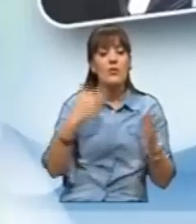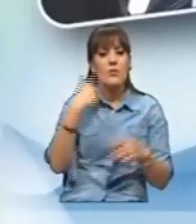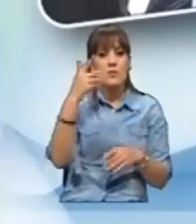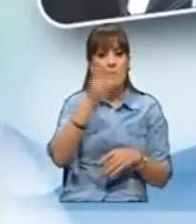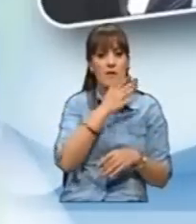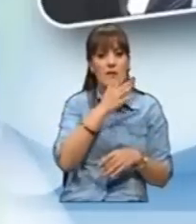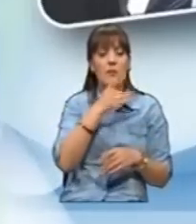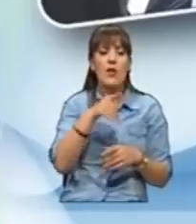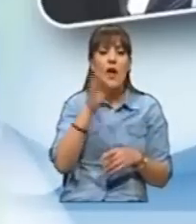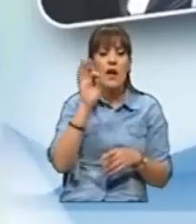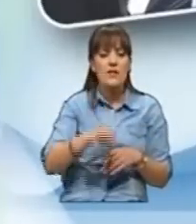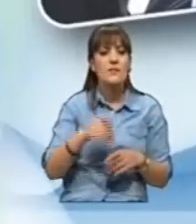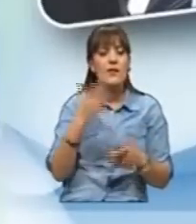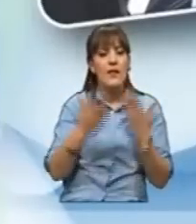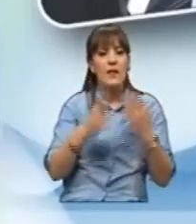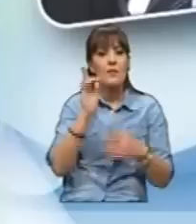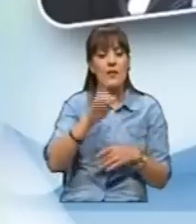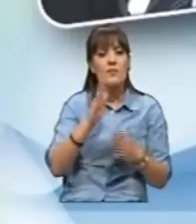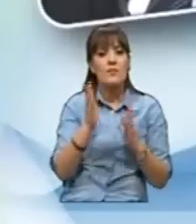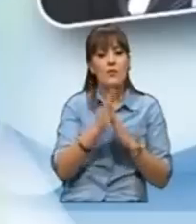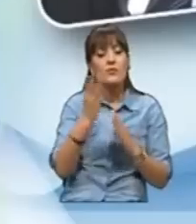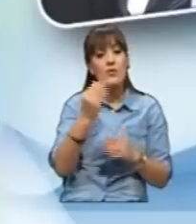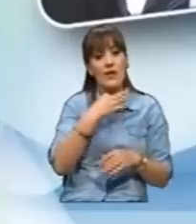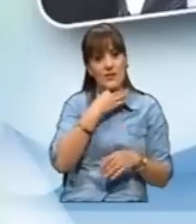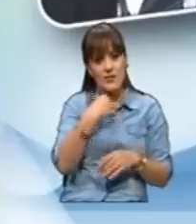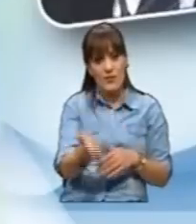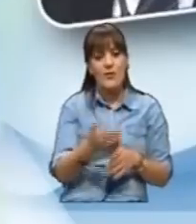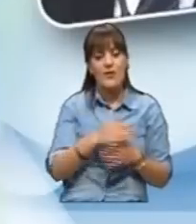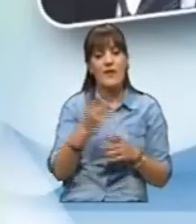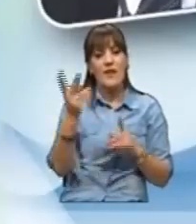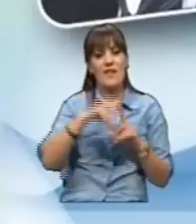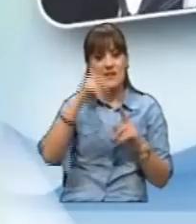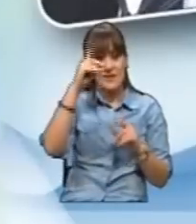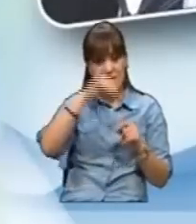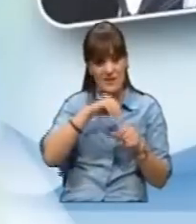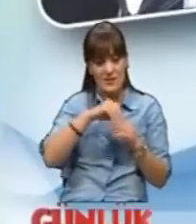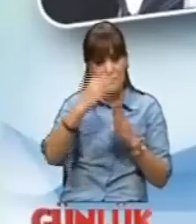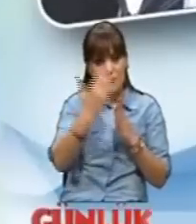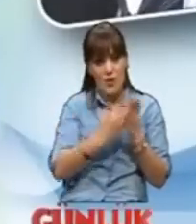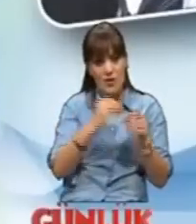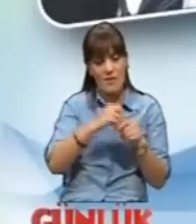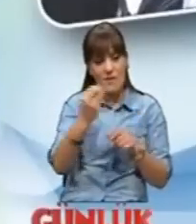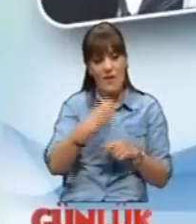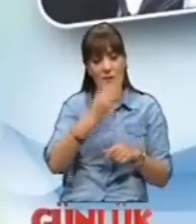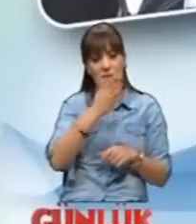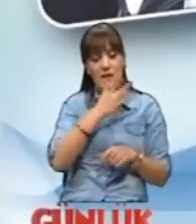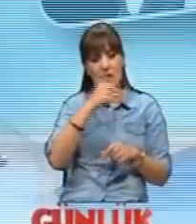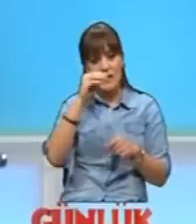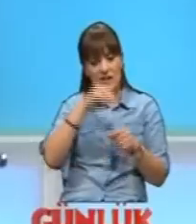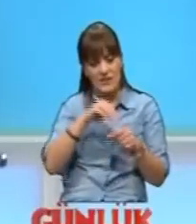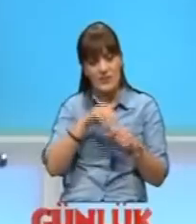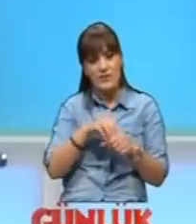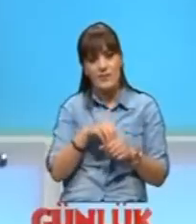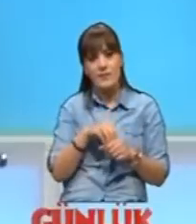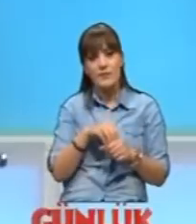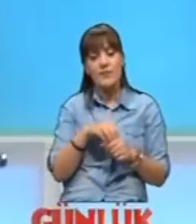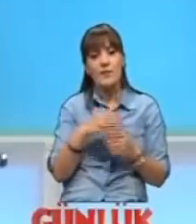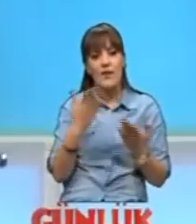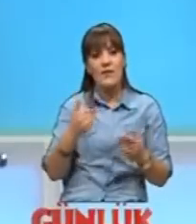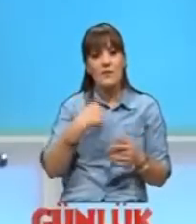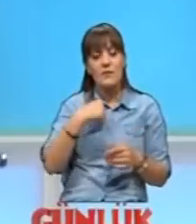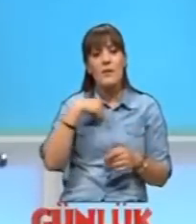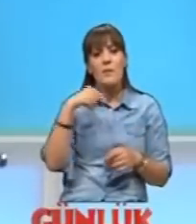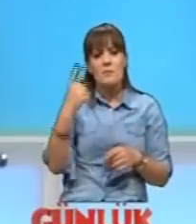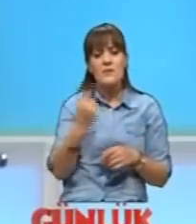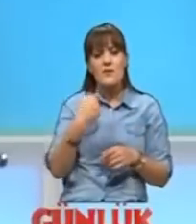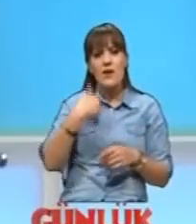her zaman herhalde değerlendirmek lazım. Bravo. Efendim çok teşekkür ediyoruz katıldığınız için, programımıza verdiğiniz bilgiler için. Evet, şimdi Başak